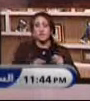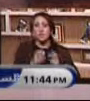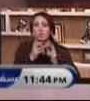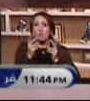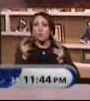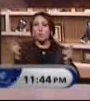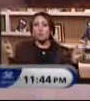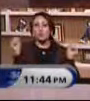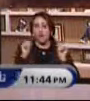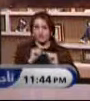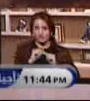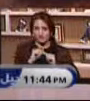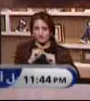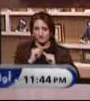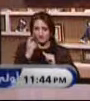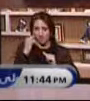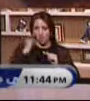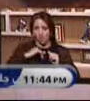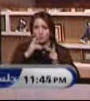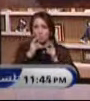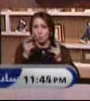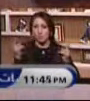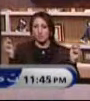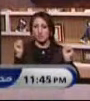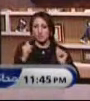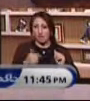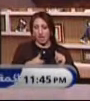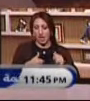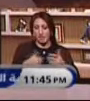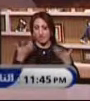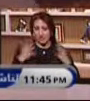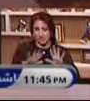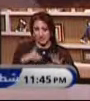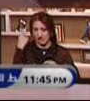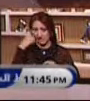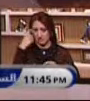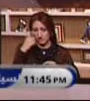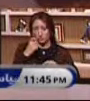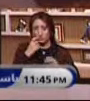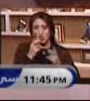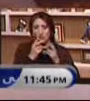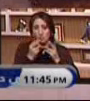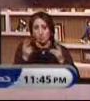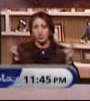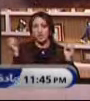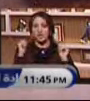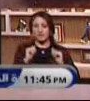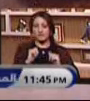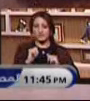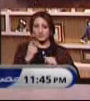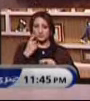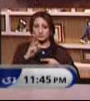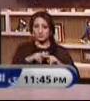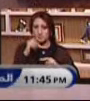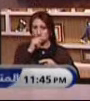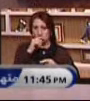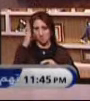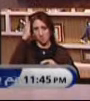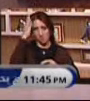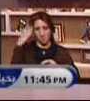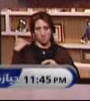يا دوب تعمل له كده يثور. فقسوة القلب قد تكون ملكات. لكن المرأة التي